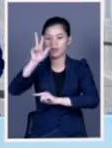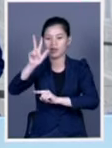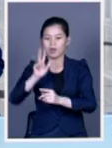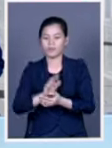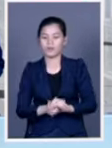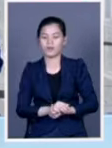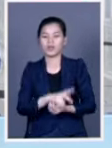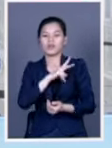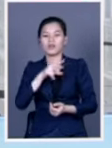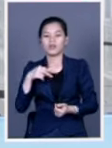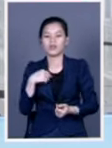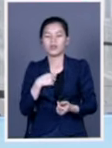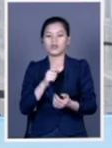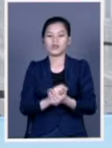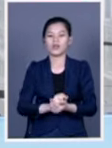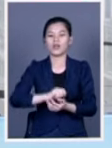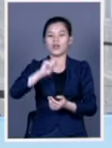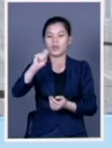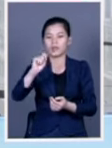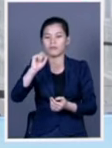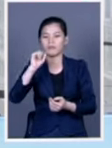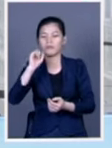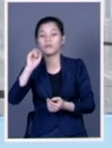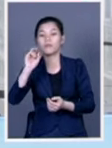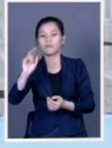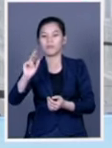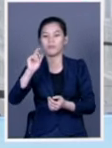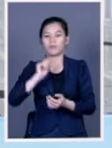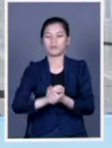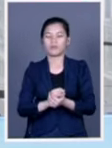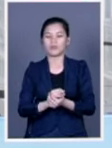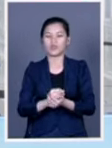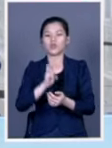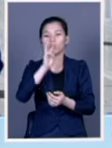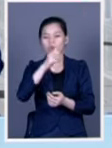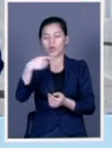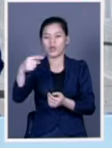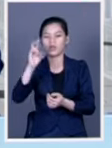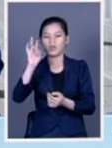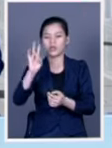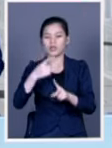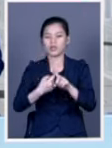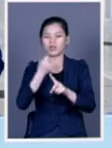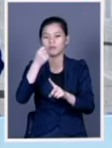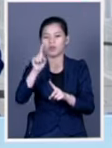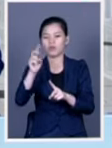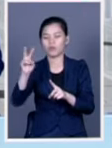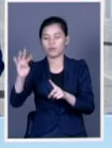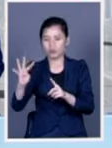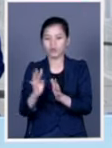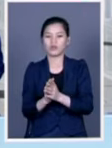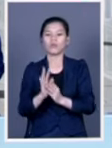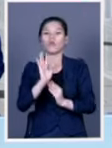แม็กครั้งที่10กองประชุมดังกล่าวแม้ได้จัดขึ้นในระหว่างวันที่6-7พฤศจิกายนที่ผ่านมาที่นครคุนหมิงประเทศ